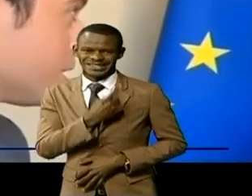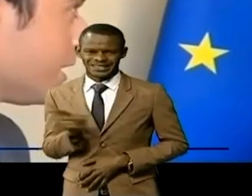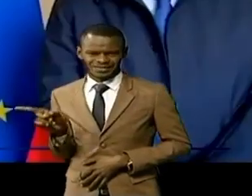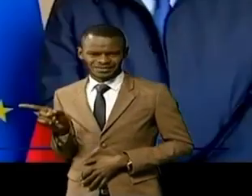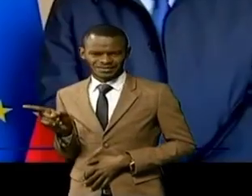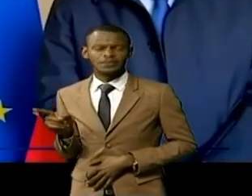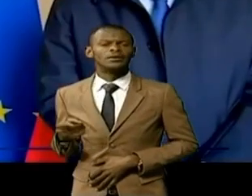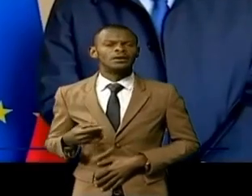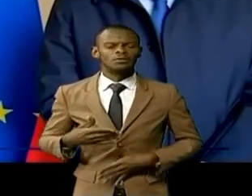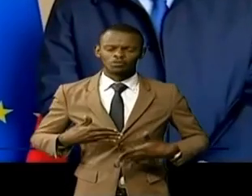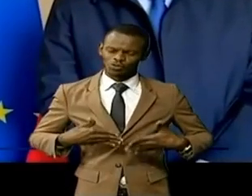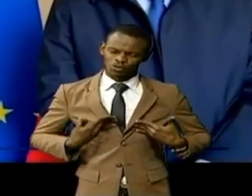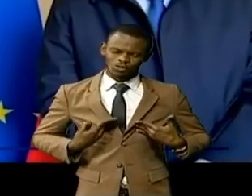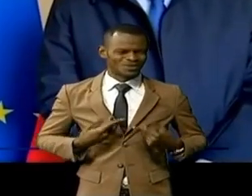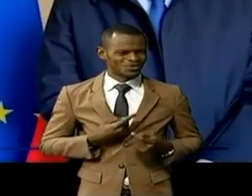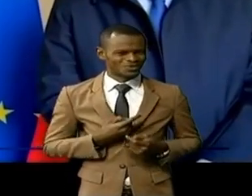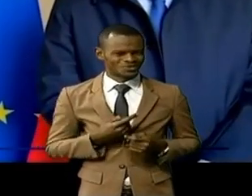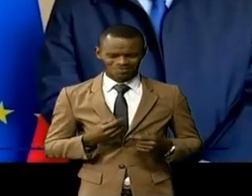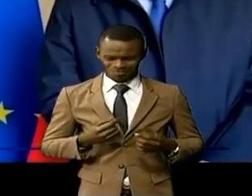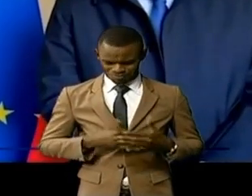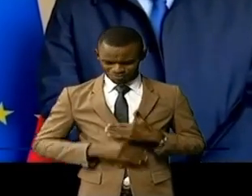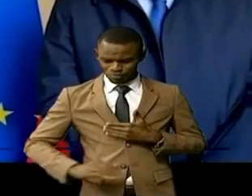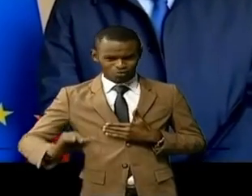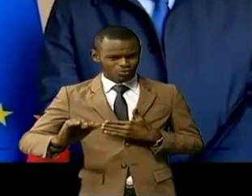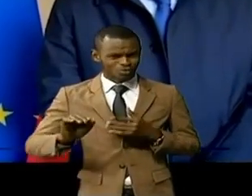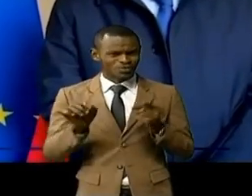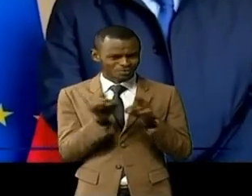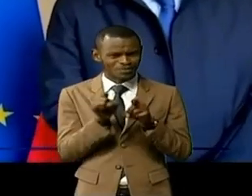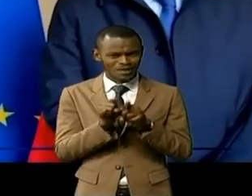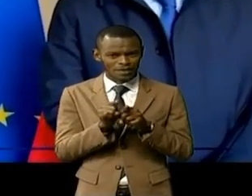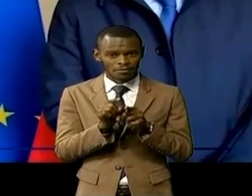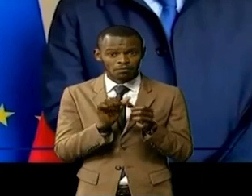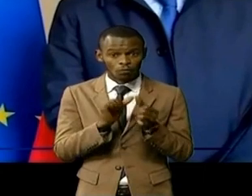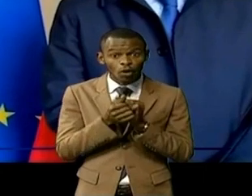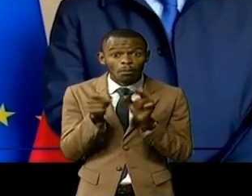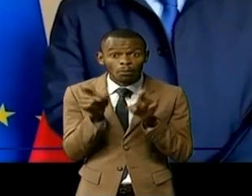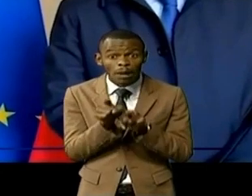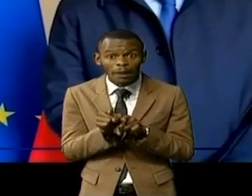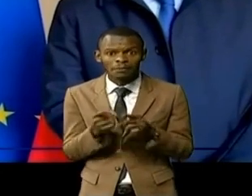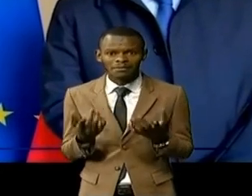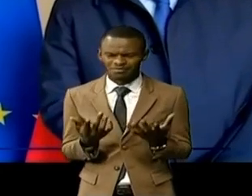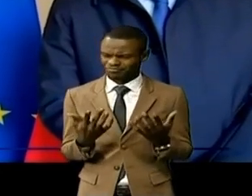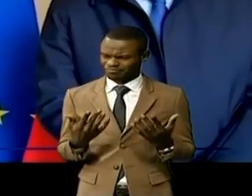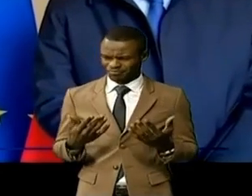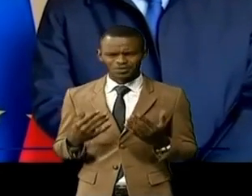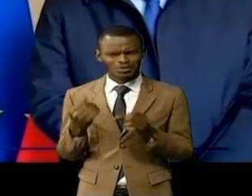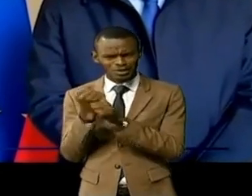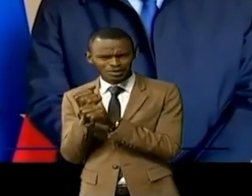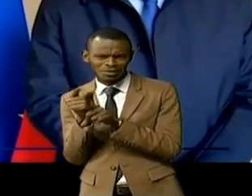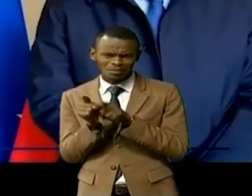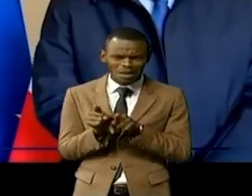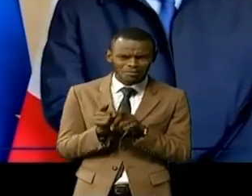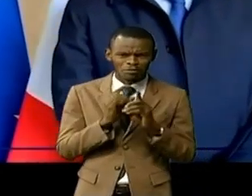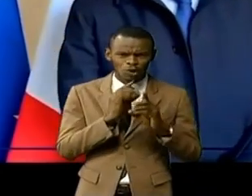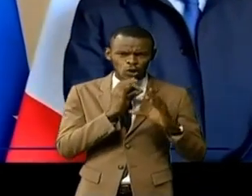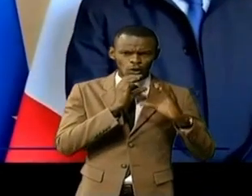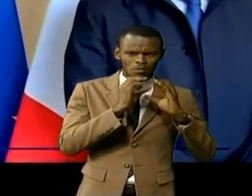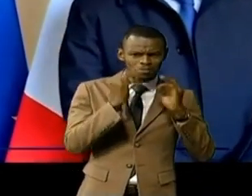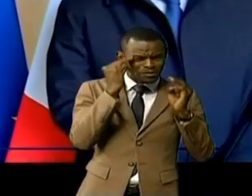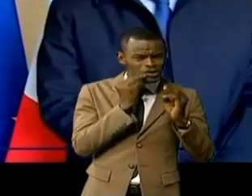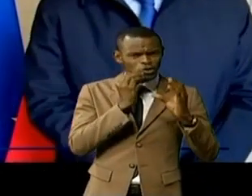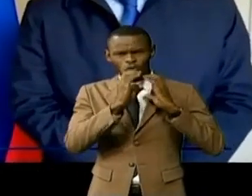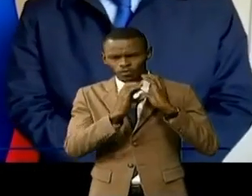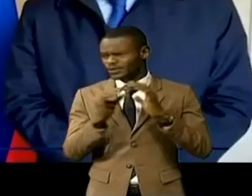même génération. Voilà. Je crois qu'on a envie de faire bouger les choses. Absolument. Et puis on vient de deux pays qui sont des pays amis, un outil historique